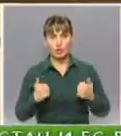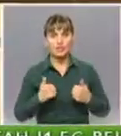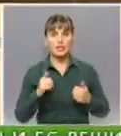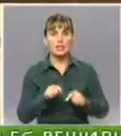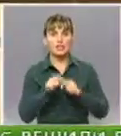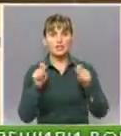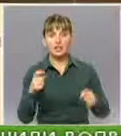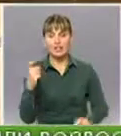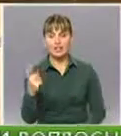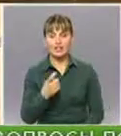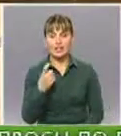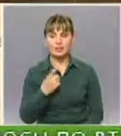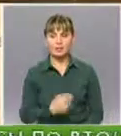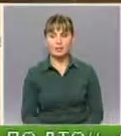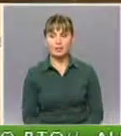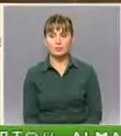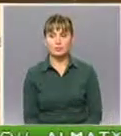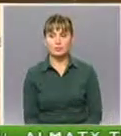хозяйка.